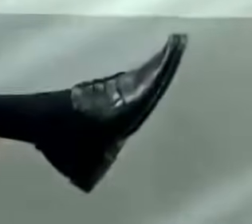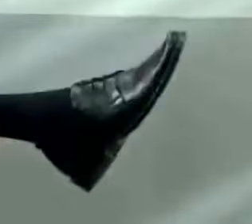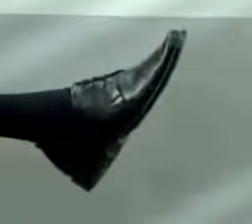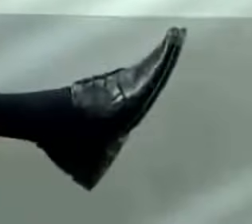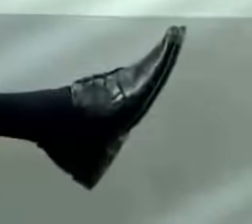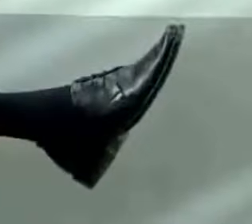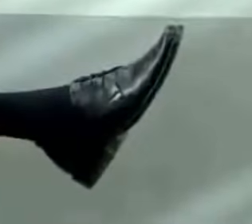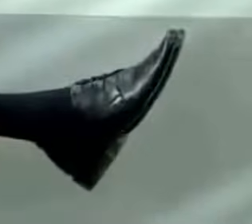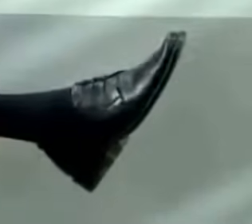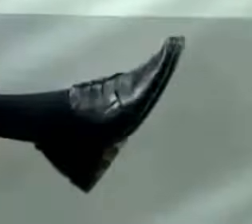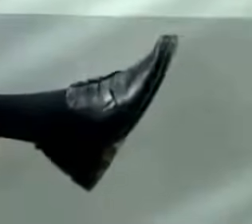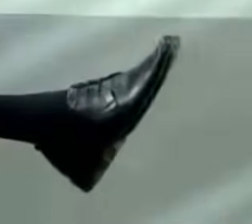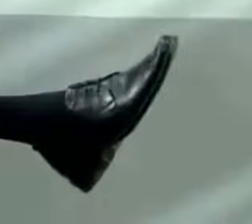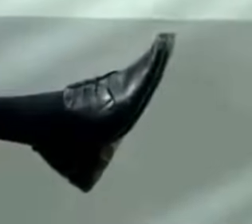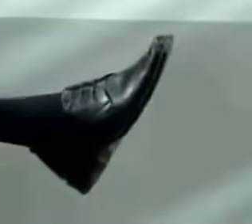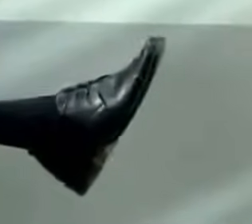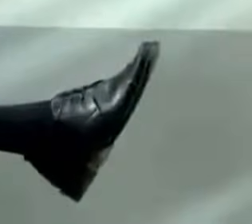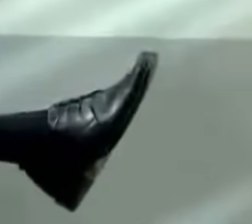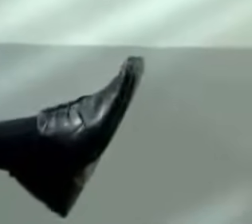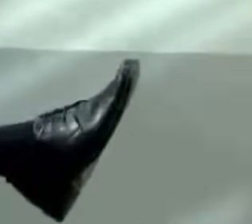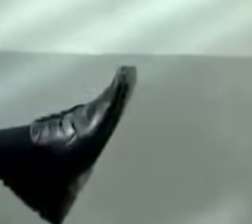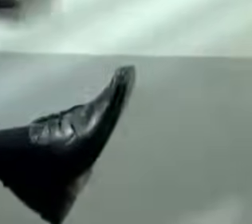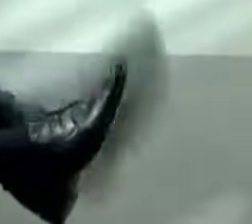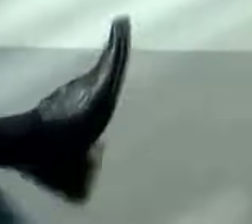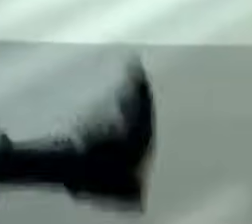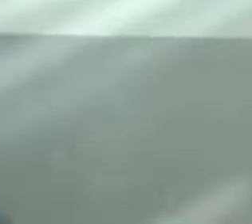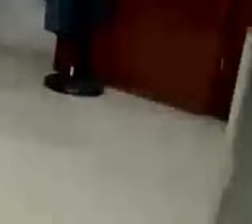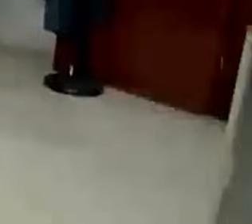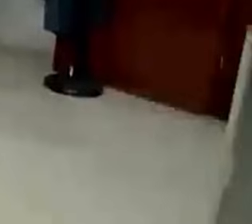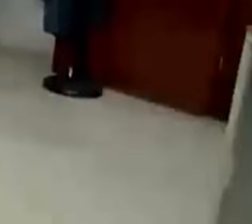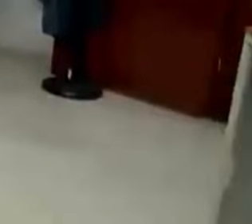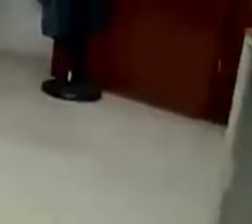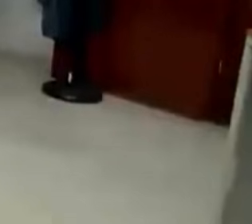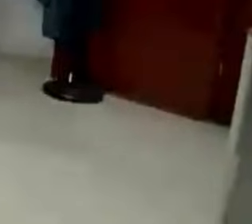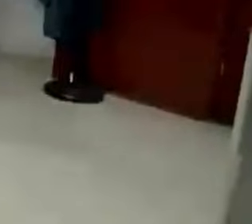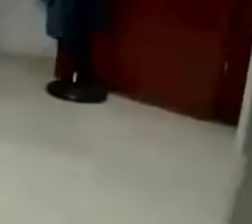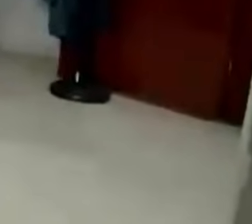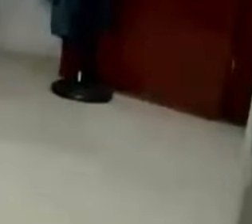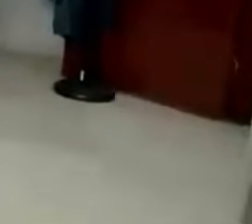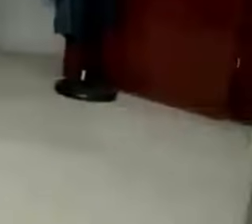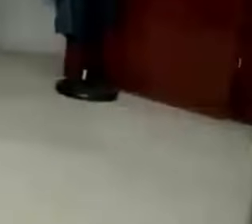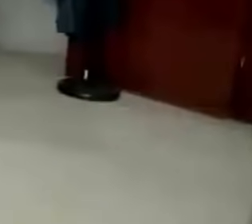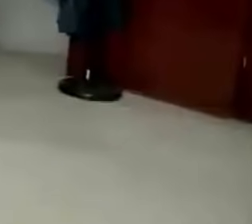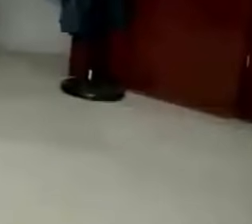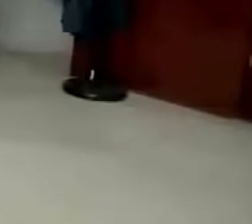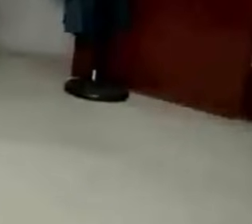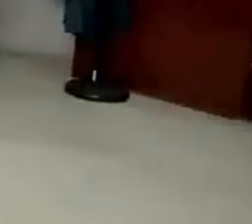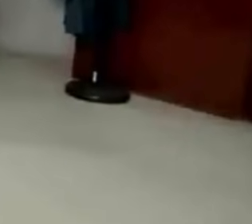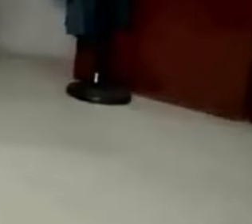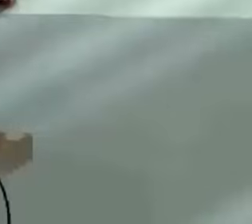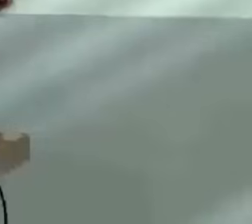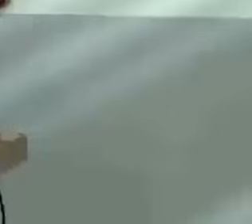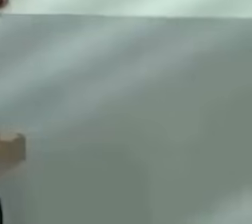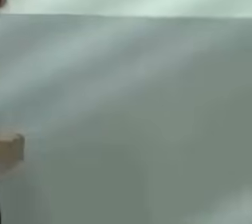Selahattin Rıza'nın yokluğunu fırsat bilip koltuğuna yayılmış. Çorap koncunu düzelttikten sonra bacaklarını masadan indirip iyice